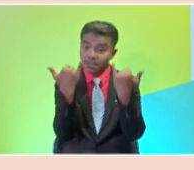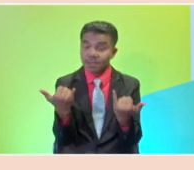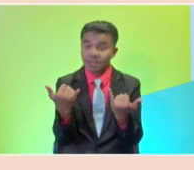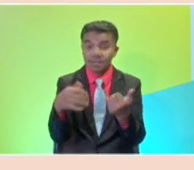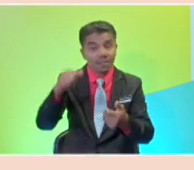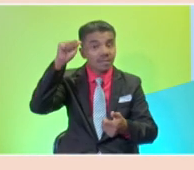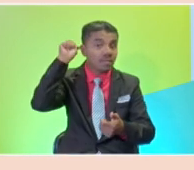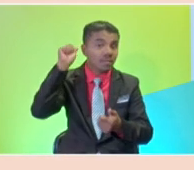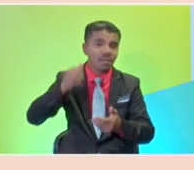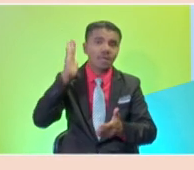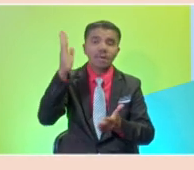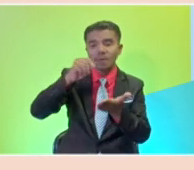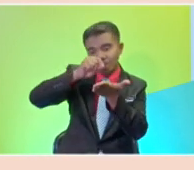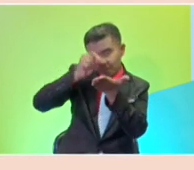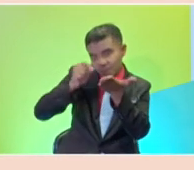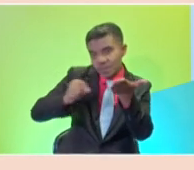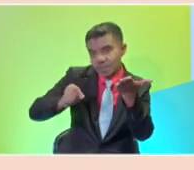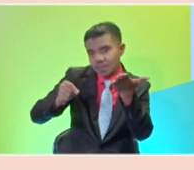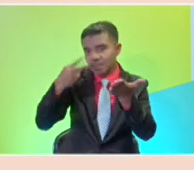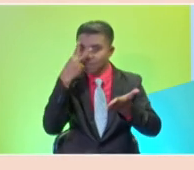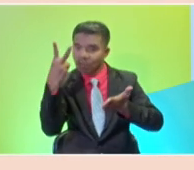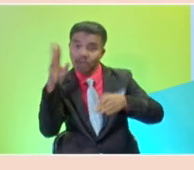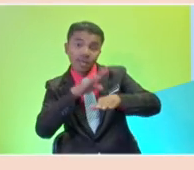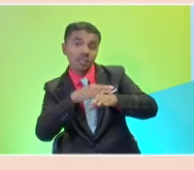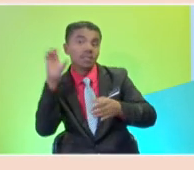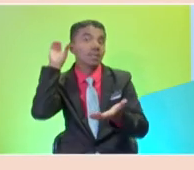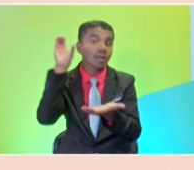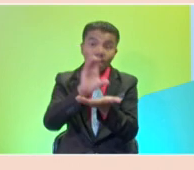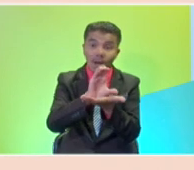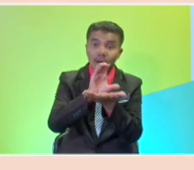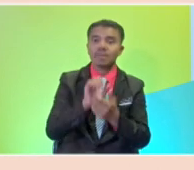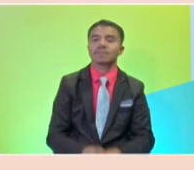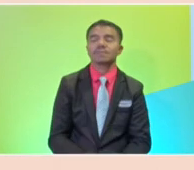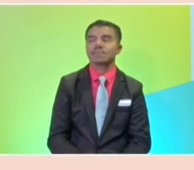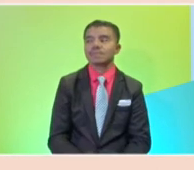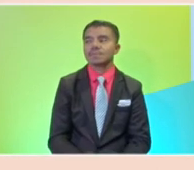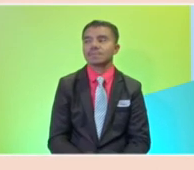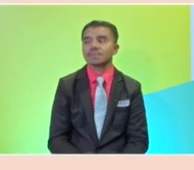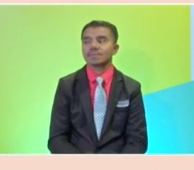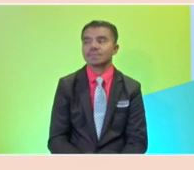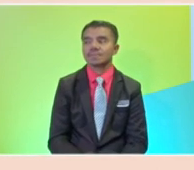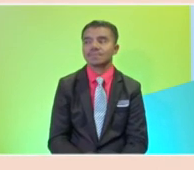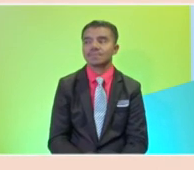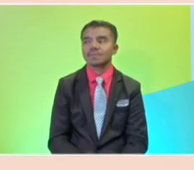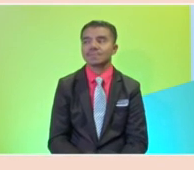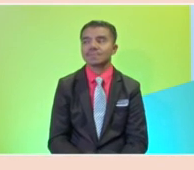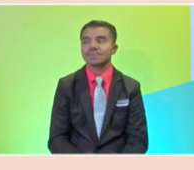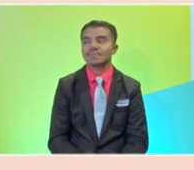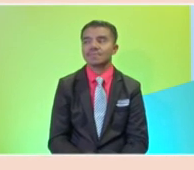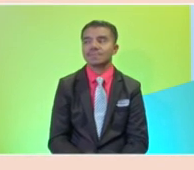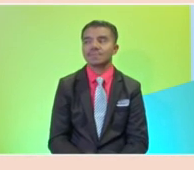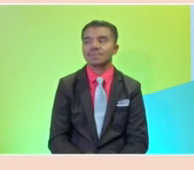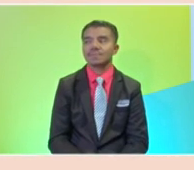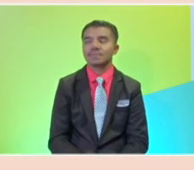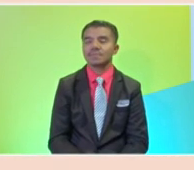Gambarkan perkataan apa yangam tadi Tuliskan sekarang okey saya Cuba Ustazah eh yang saya nampak tu air Ustazah saya